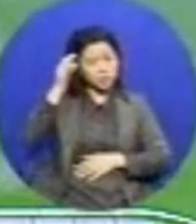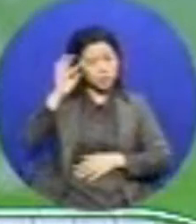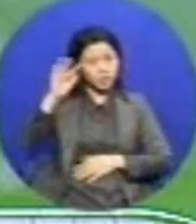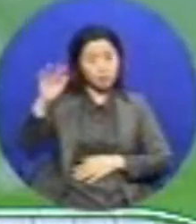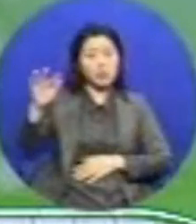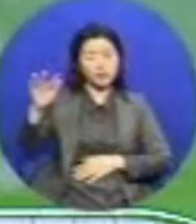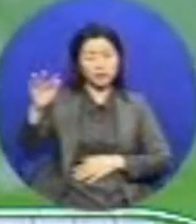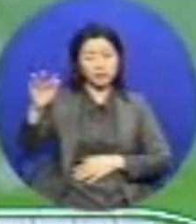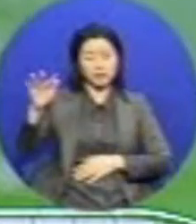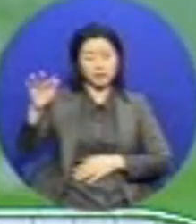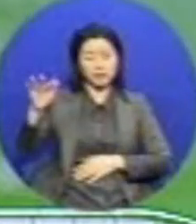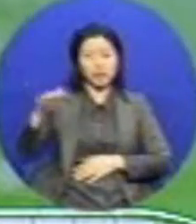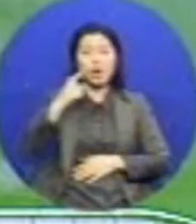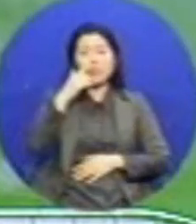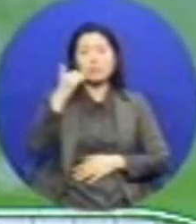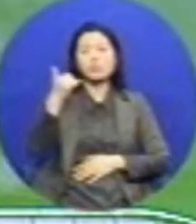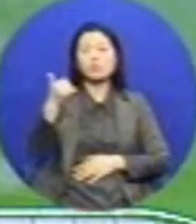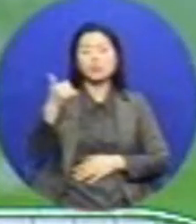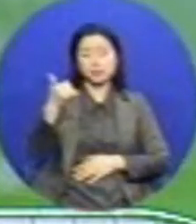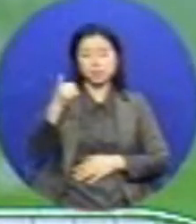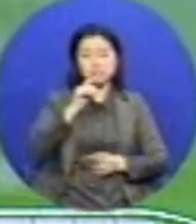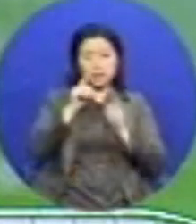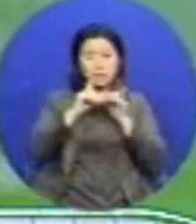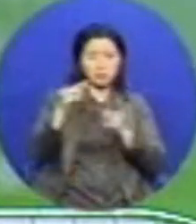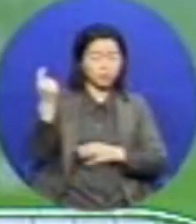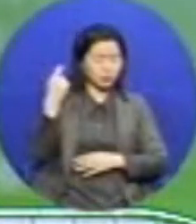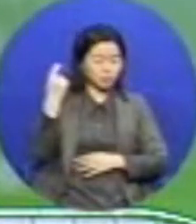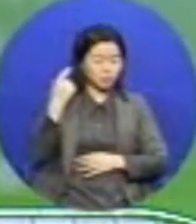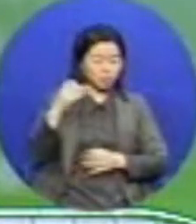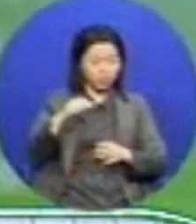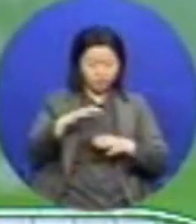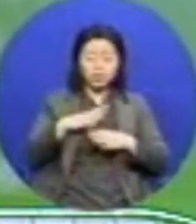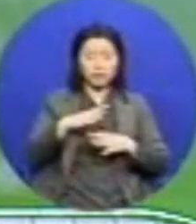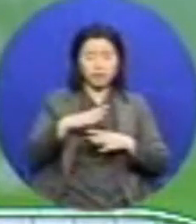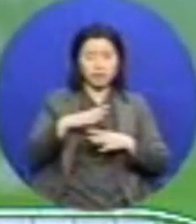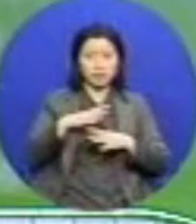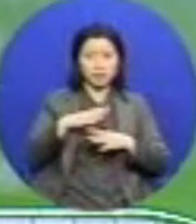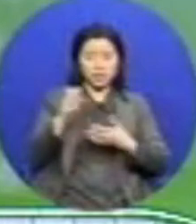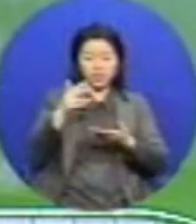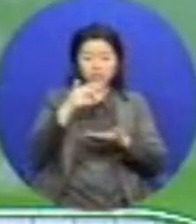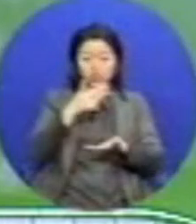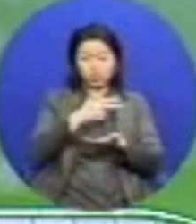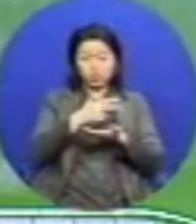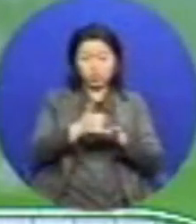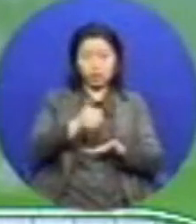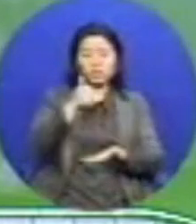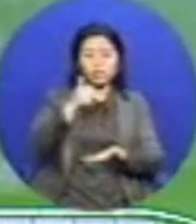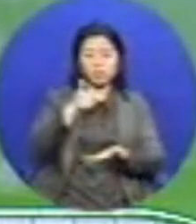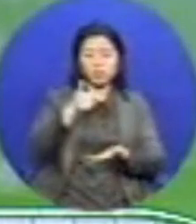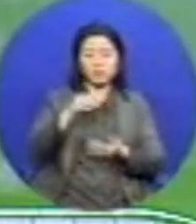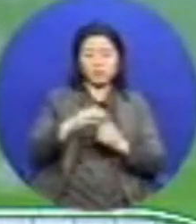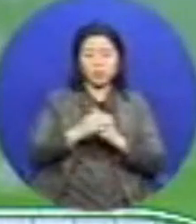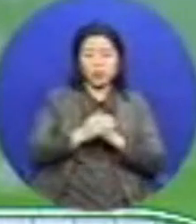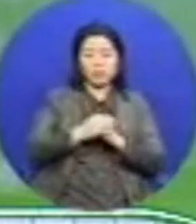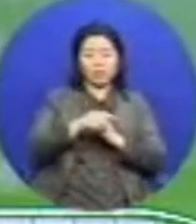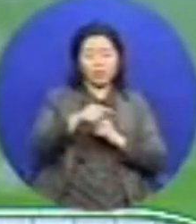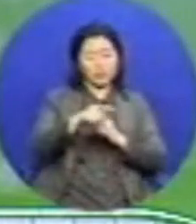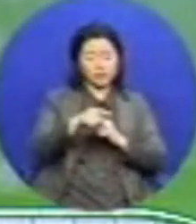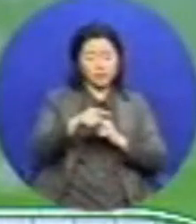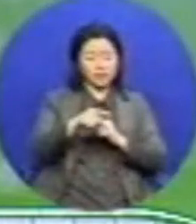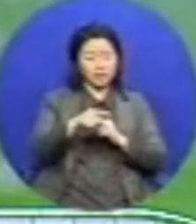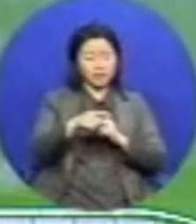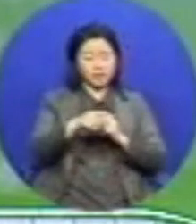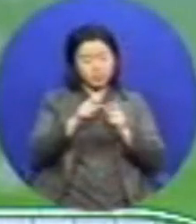말을 듣고 가 짝 놀랐어요 주일이면 그 먼 길을 차 중에서 길 속 찬성